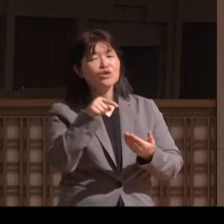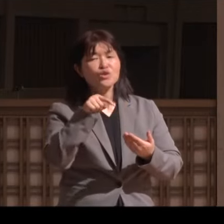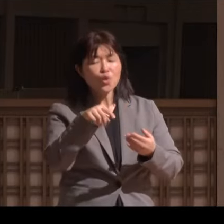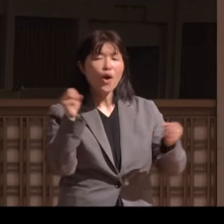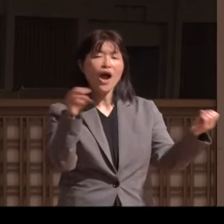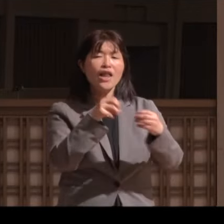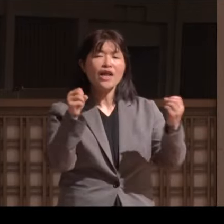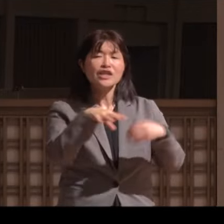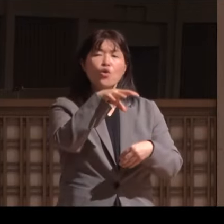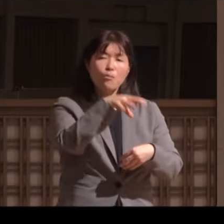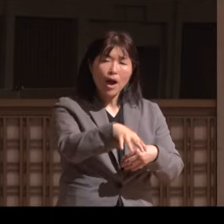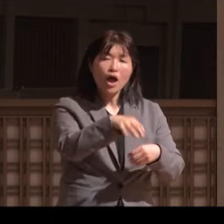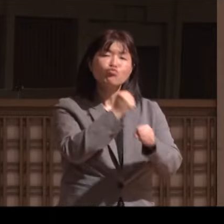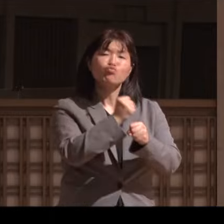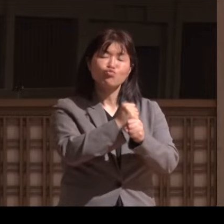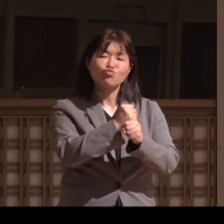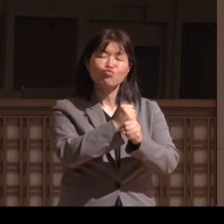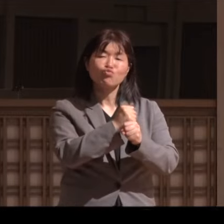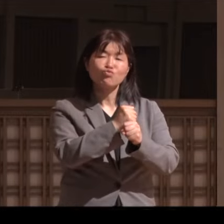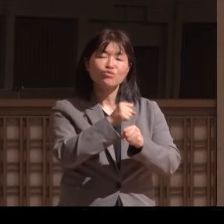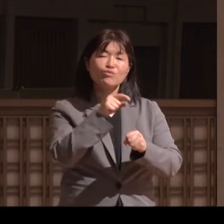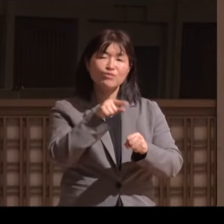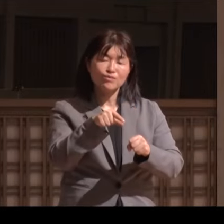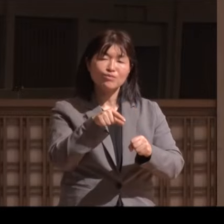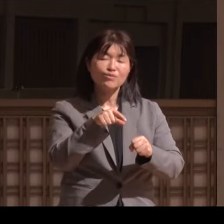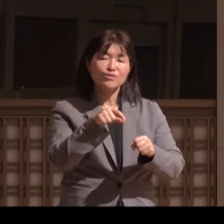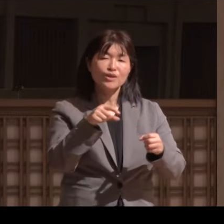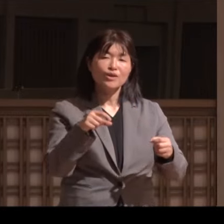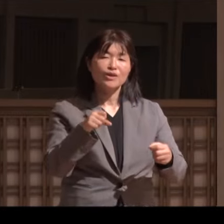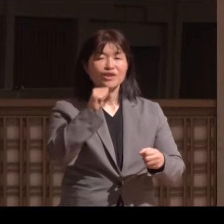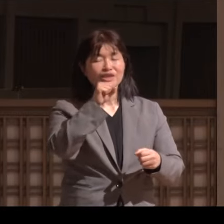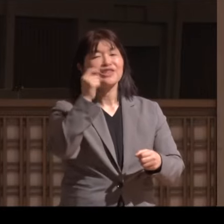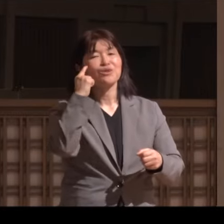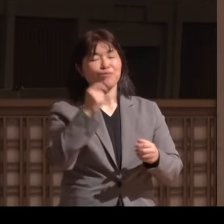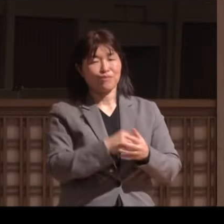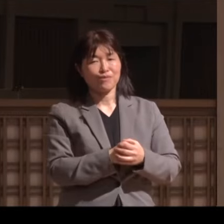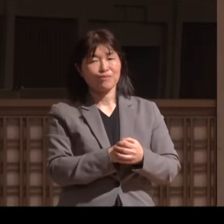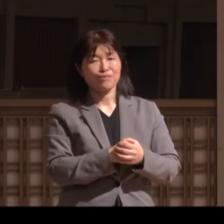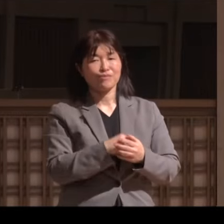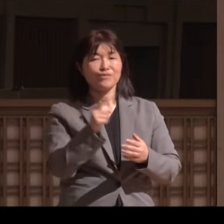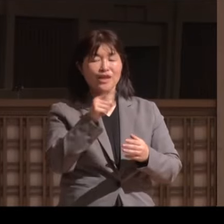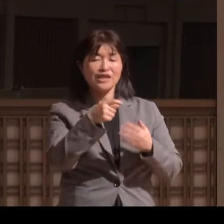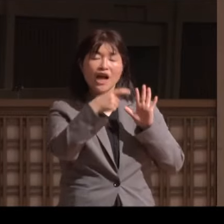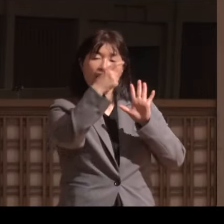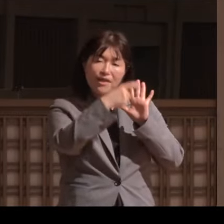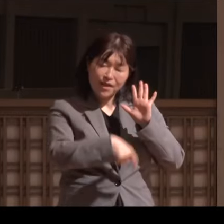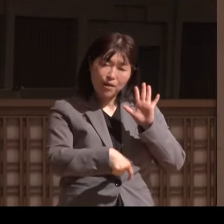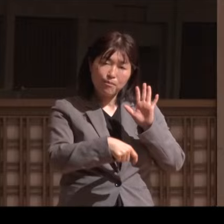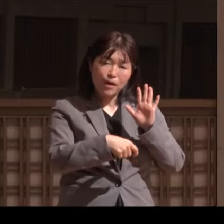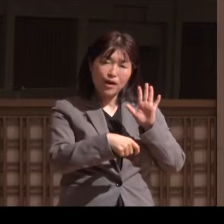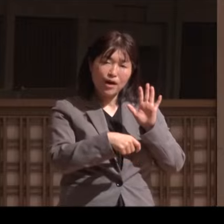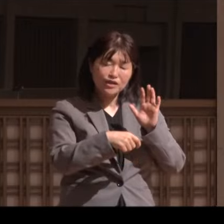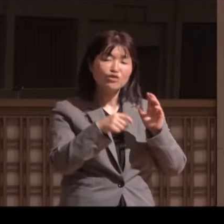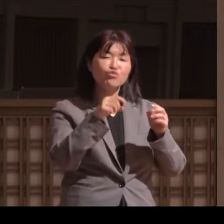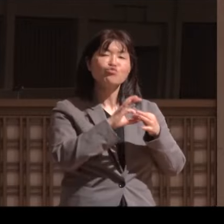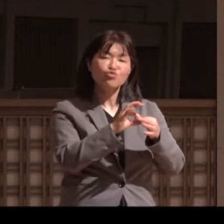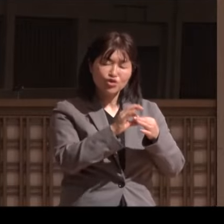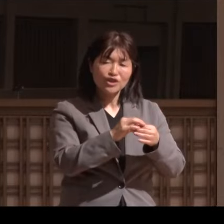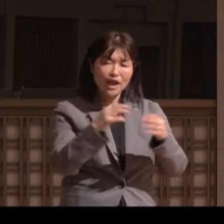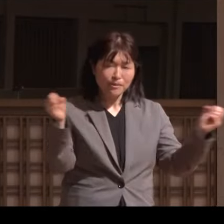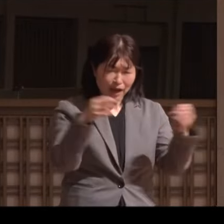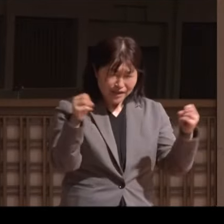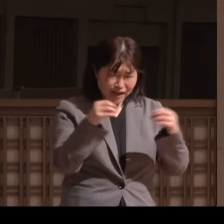そういう話し合いの場を設けたりとかなんかあの繋がっていくにはあの何か1つののテーマを設けてえ一緒